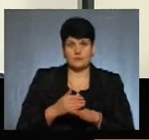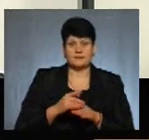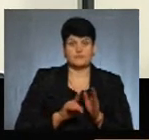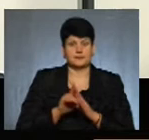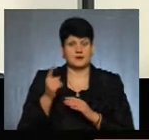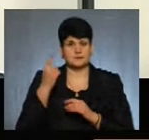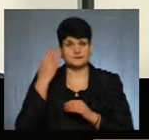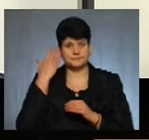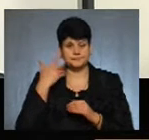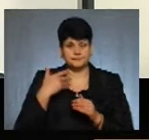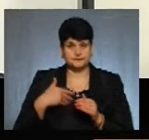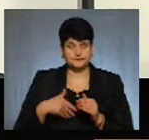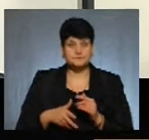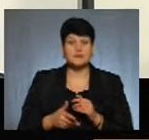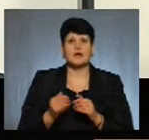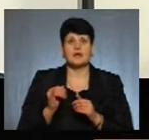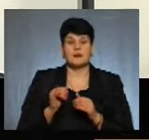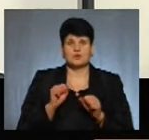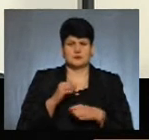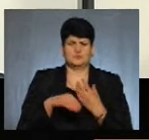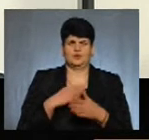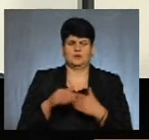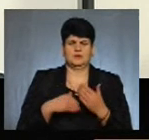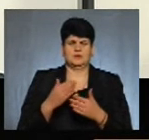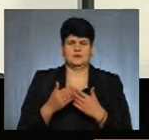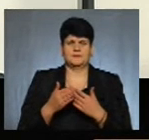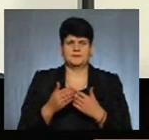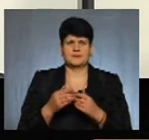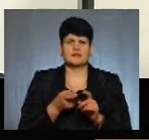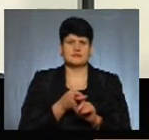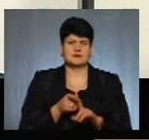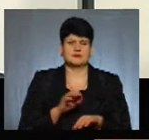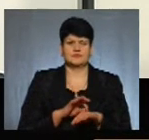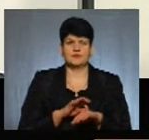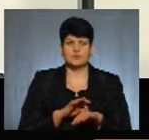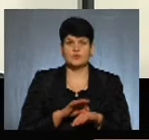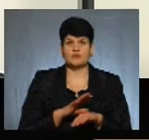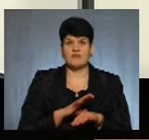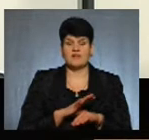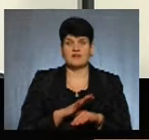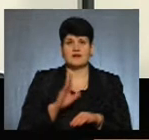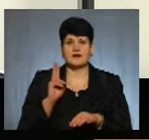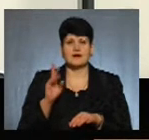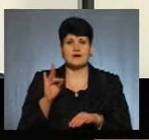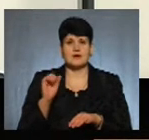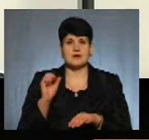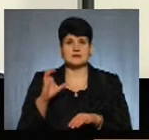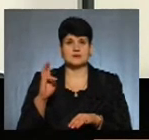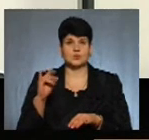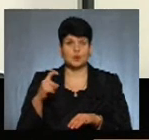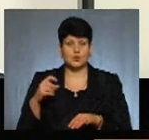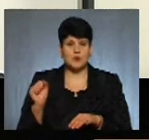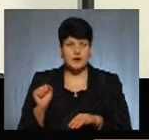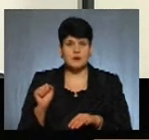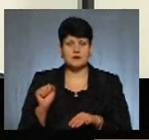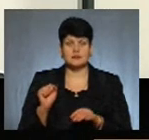вона з'являється. Можна спутати з інфекційним захворюванням, при якому буває висипка, це краснуха,